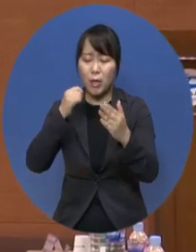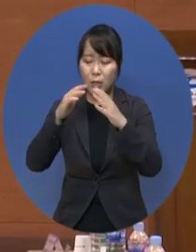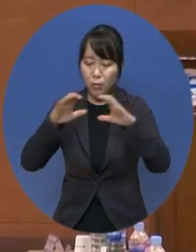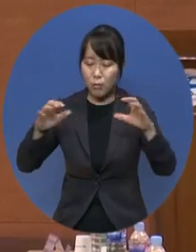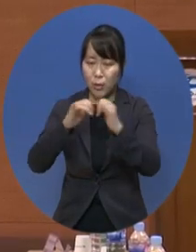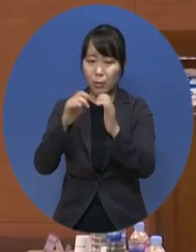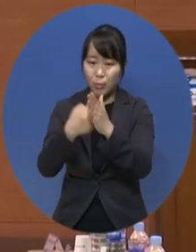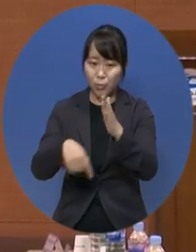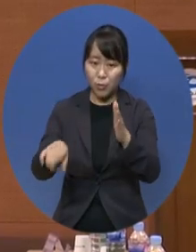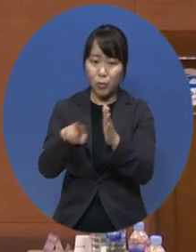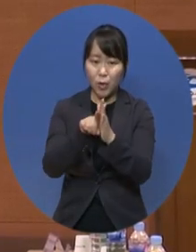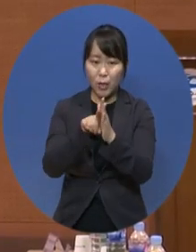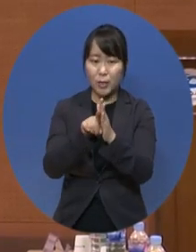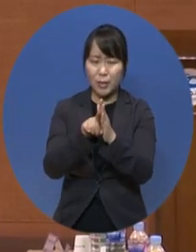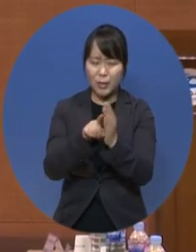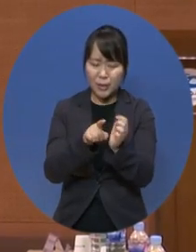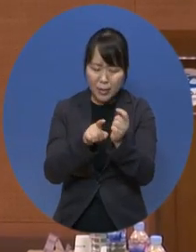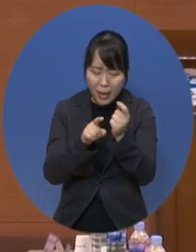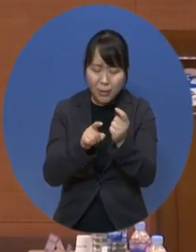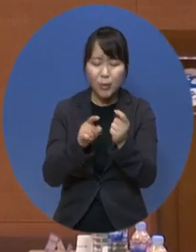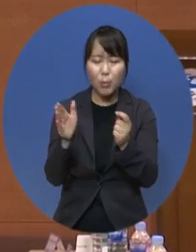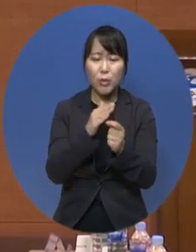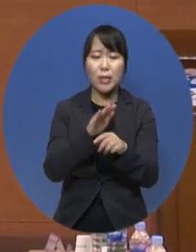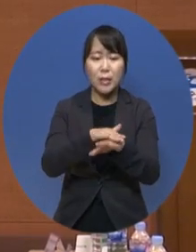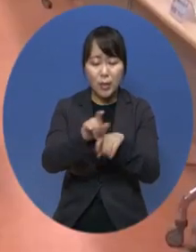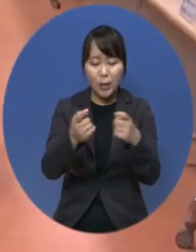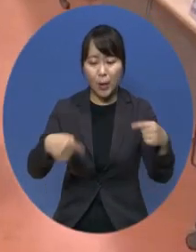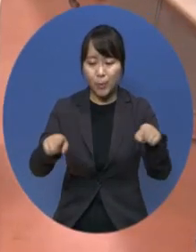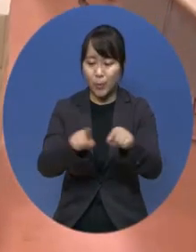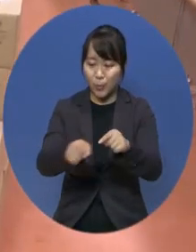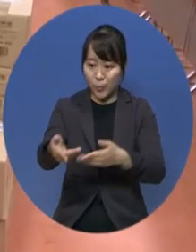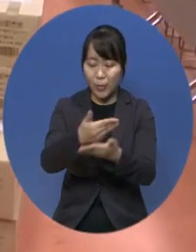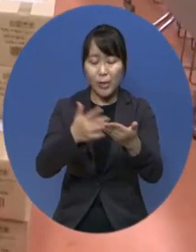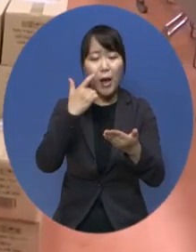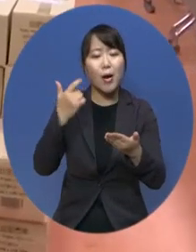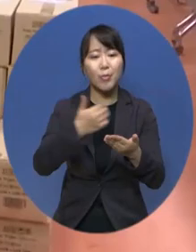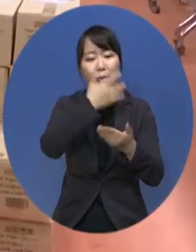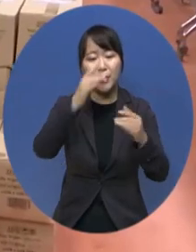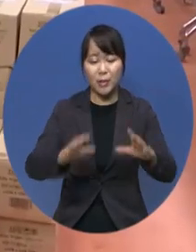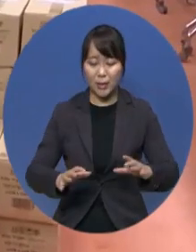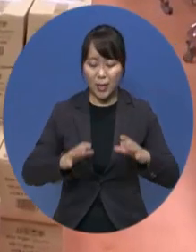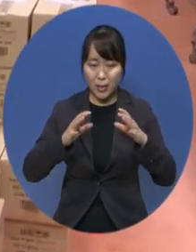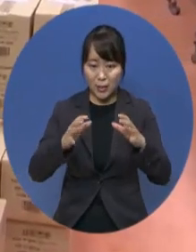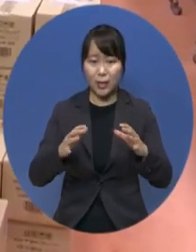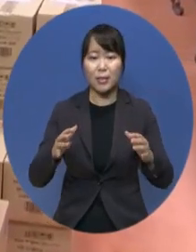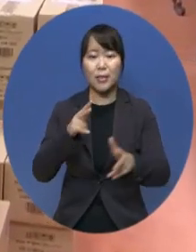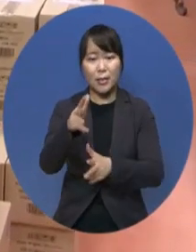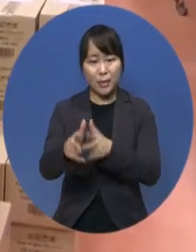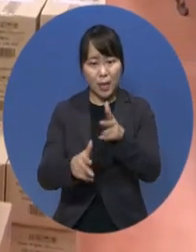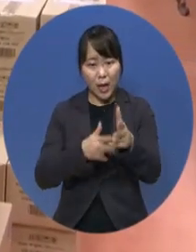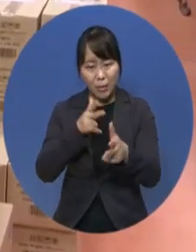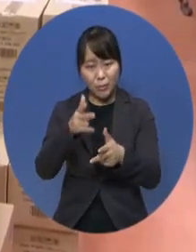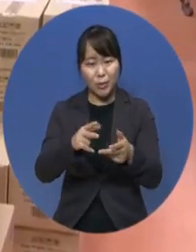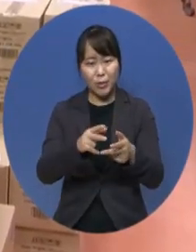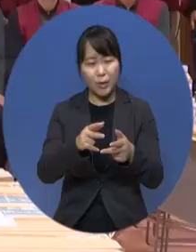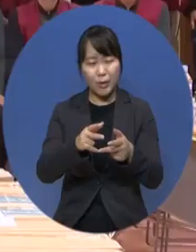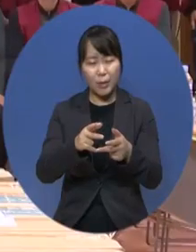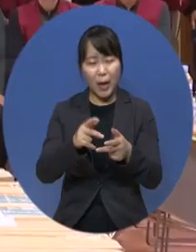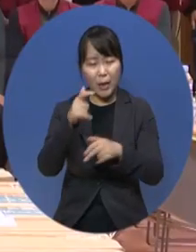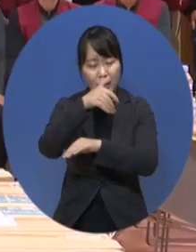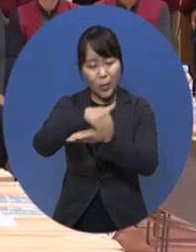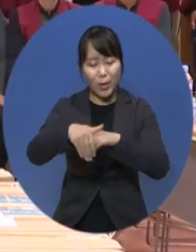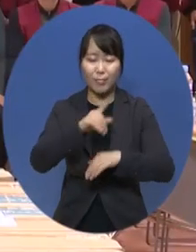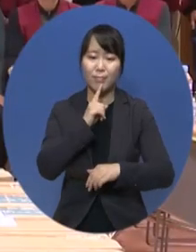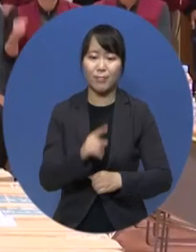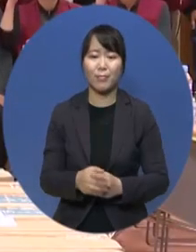위해 적은 것부터 실천해 함께 나누는 아름다운 세상 사업을 적극 펴나갈 계획입니다.